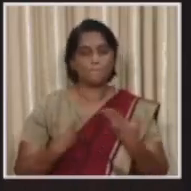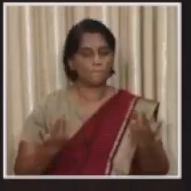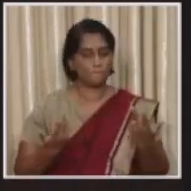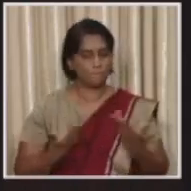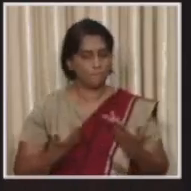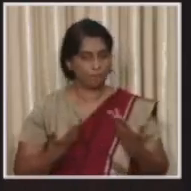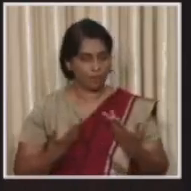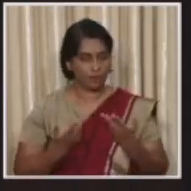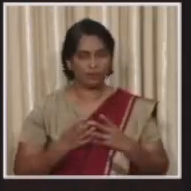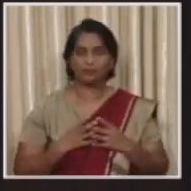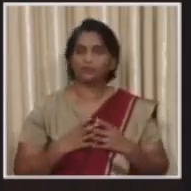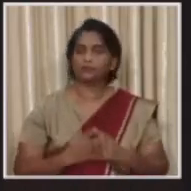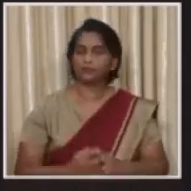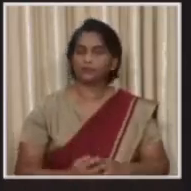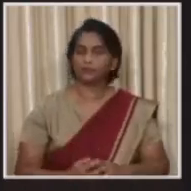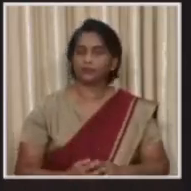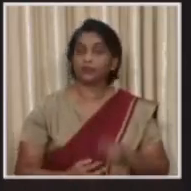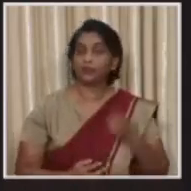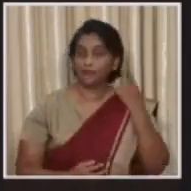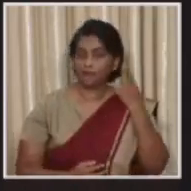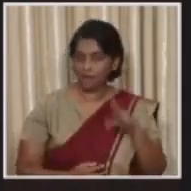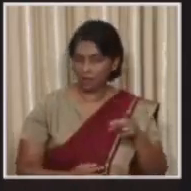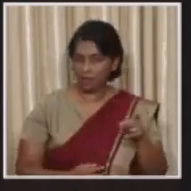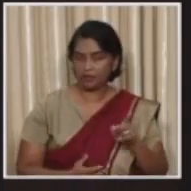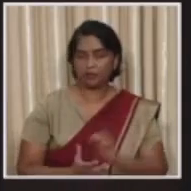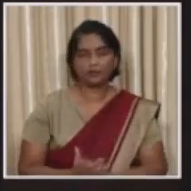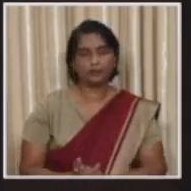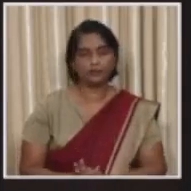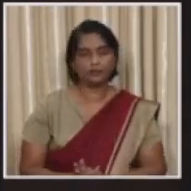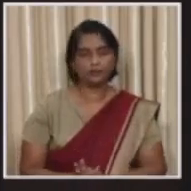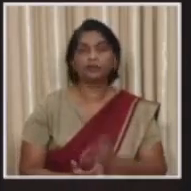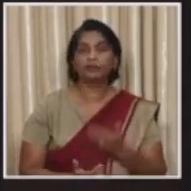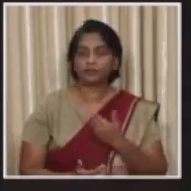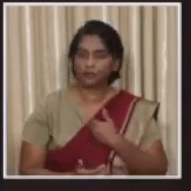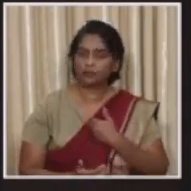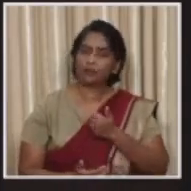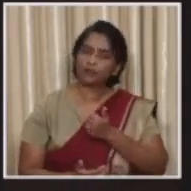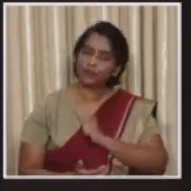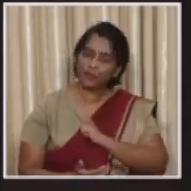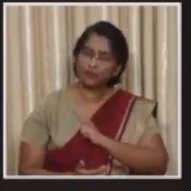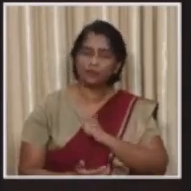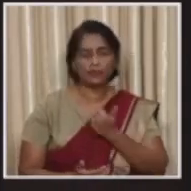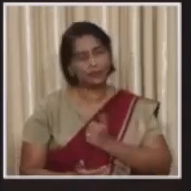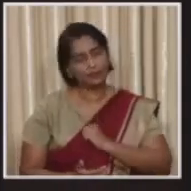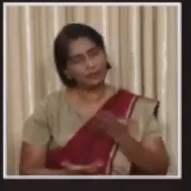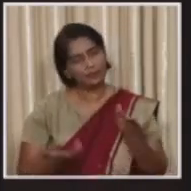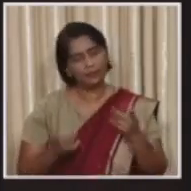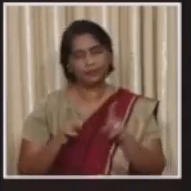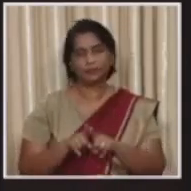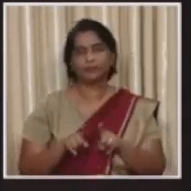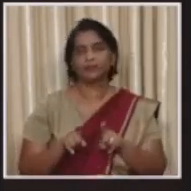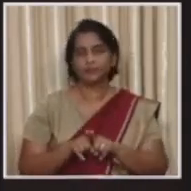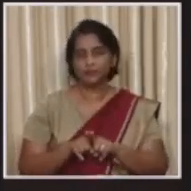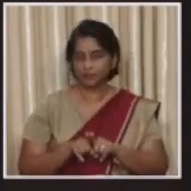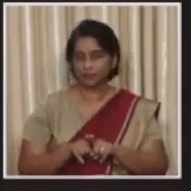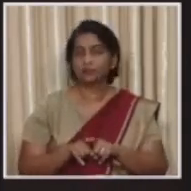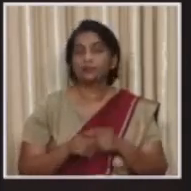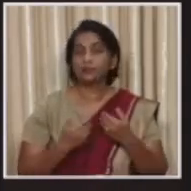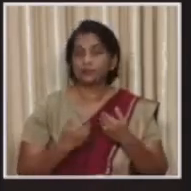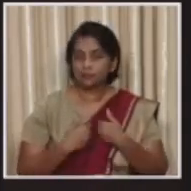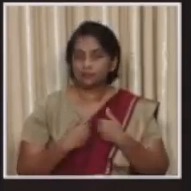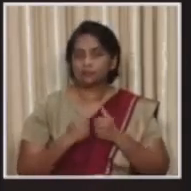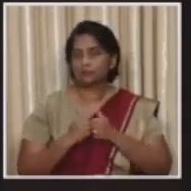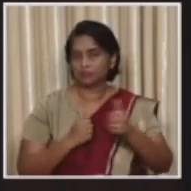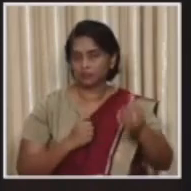නැහැ. ඒ නිසා අපි කැමැත්තෙන් හරි අකමැත්තෙන් හරි අපිට